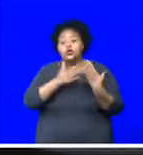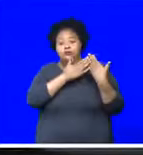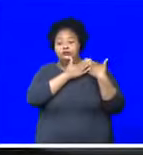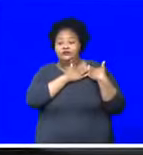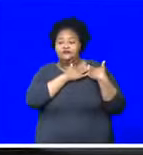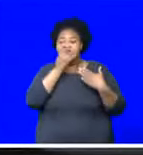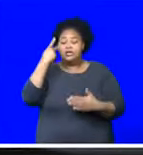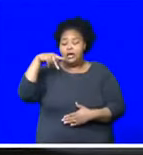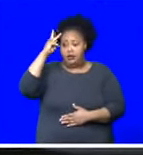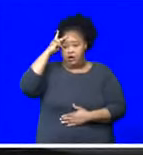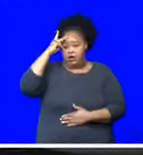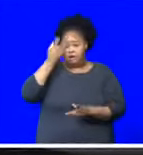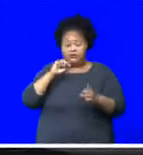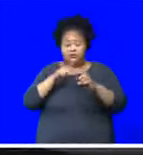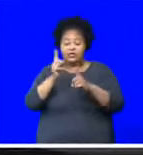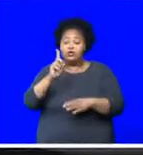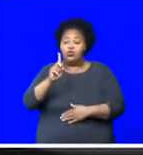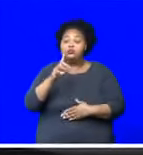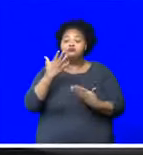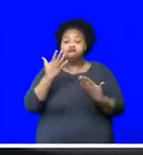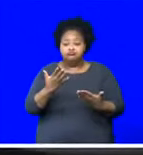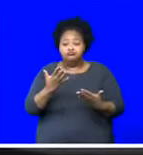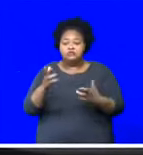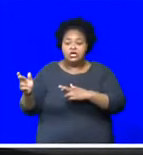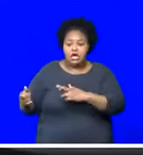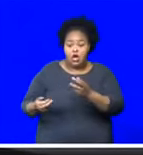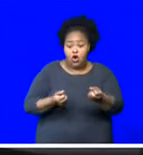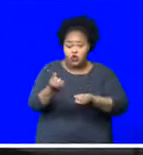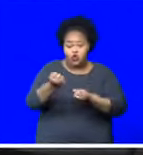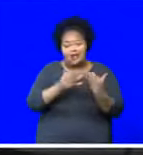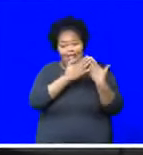fundamental aim is to improve road safety.